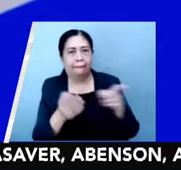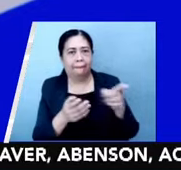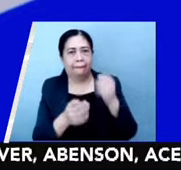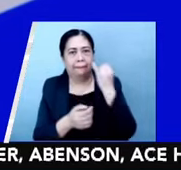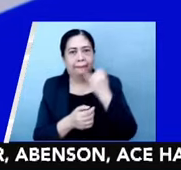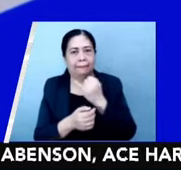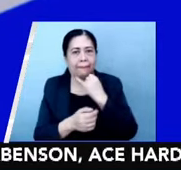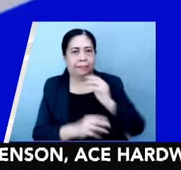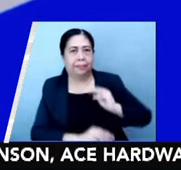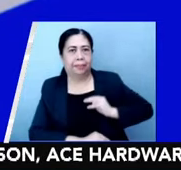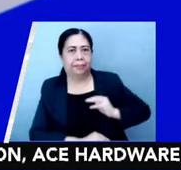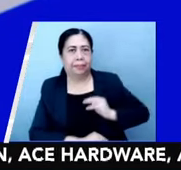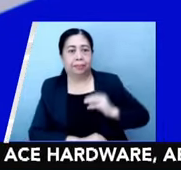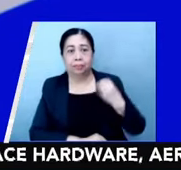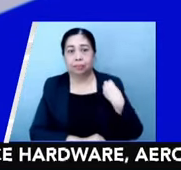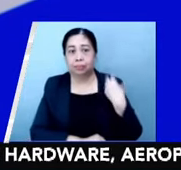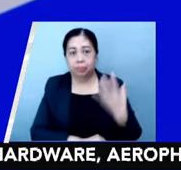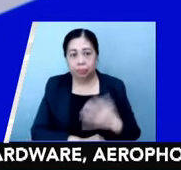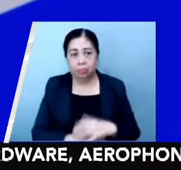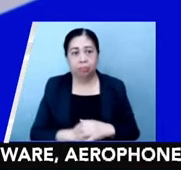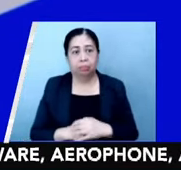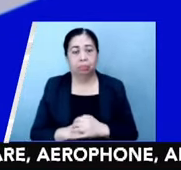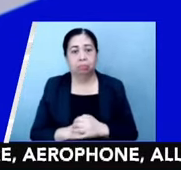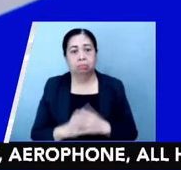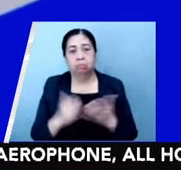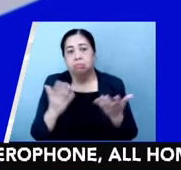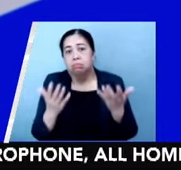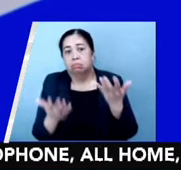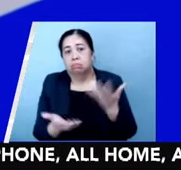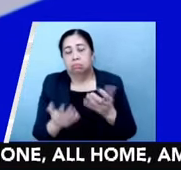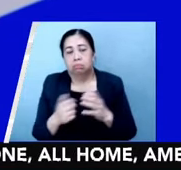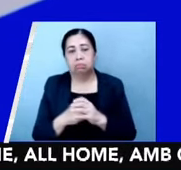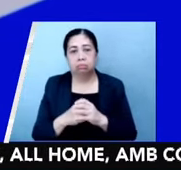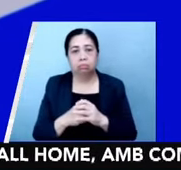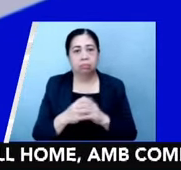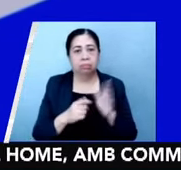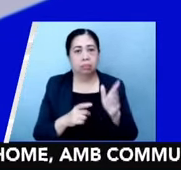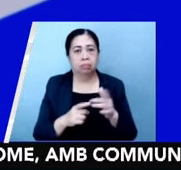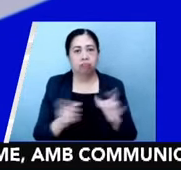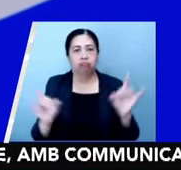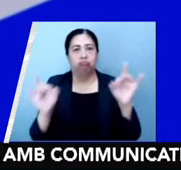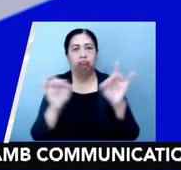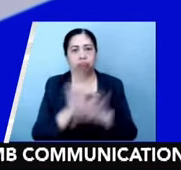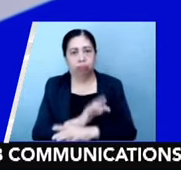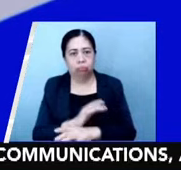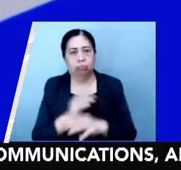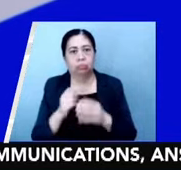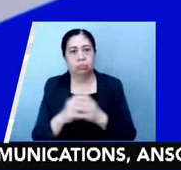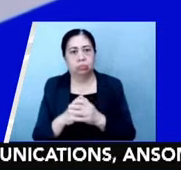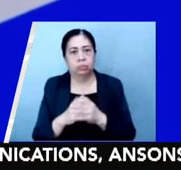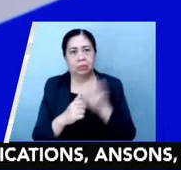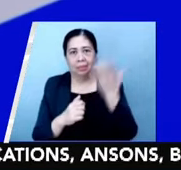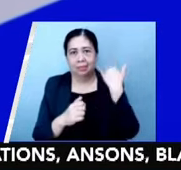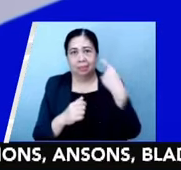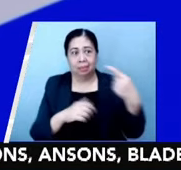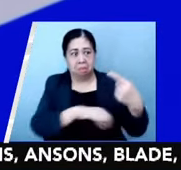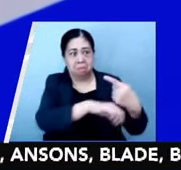officials na maaring meron silang response or retaliation sa weekend na